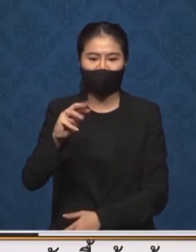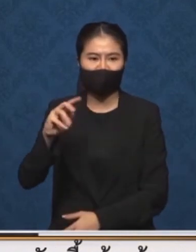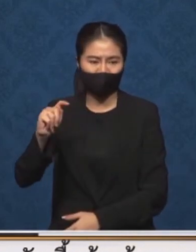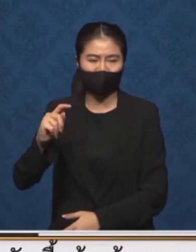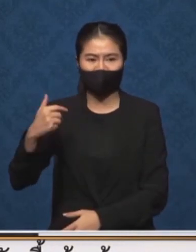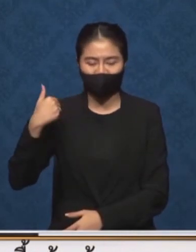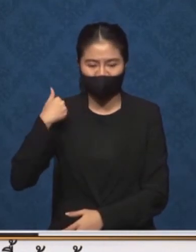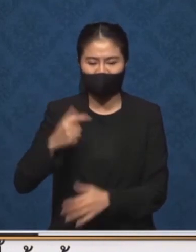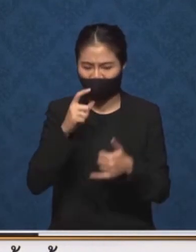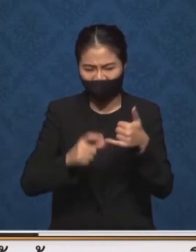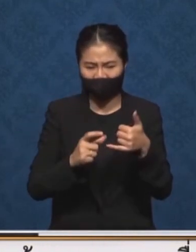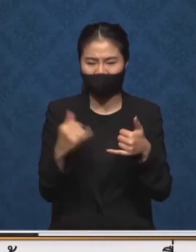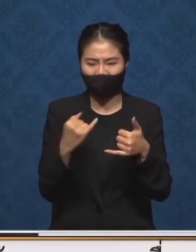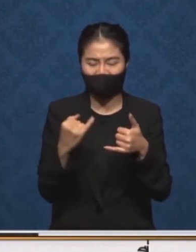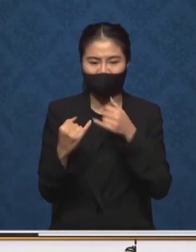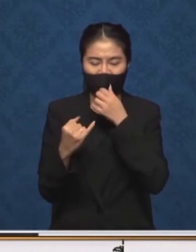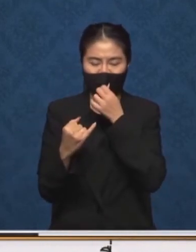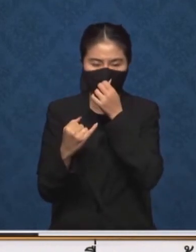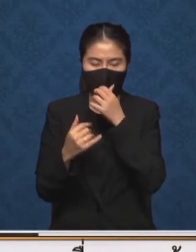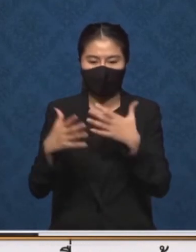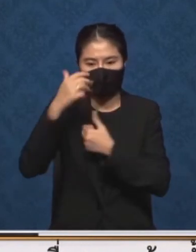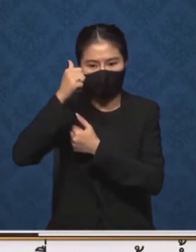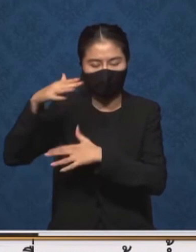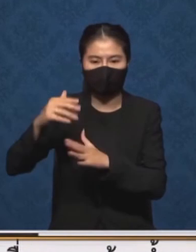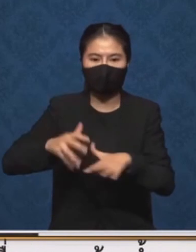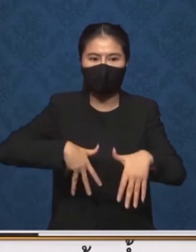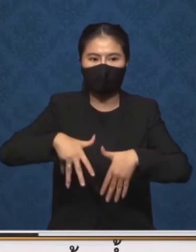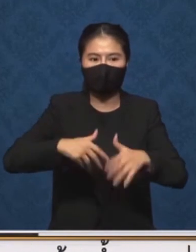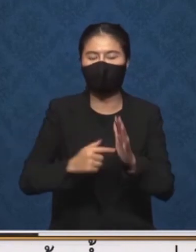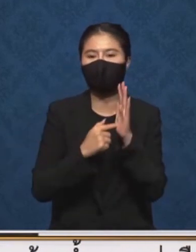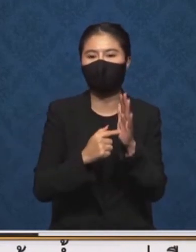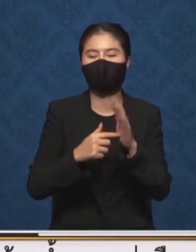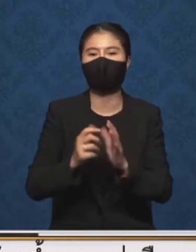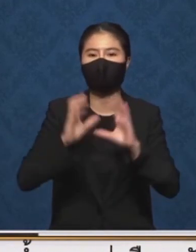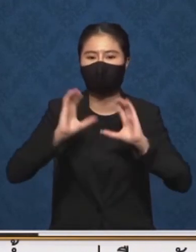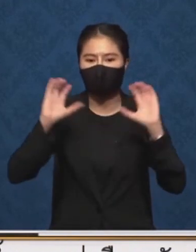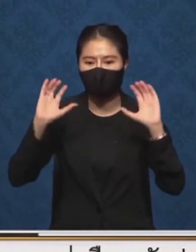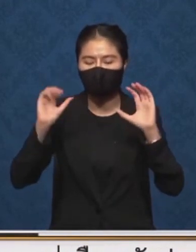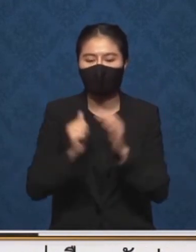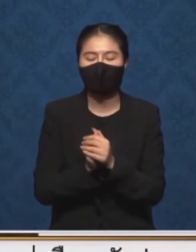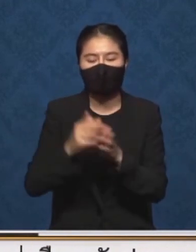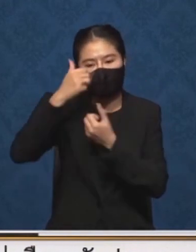เป็นไปด้วยเราจะทำยัไดีเสนออะไรรัฐบาลก็เสนอเหมือน